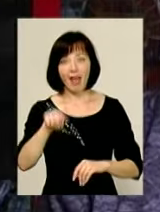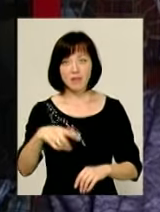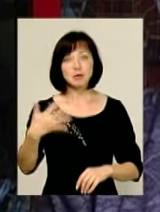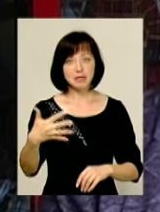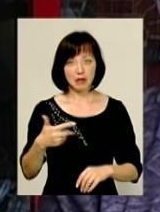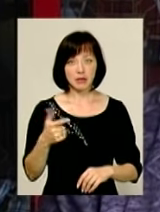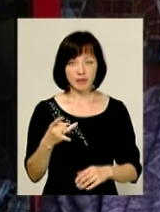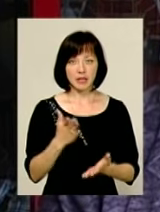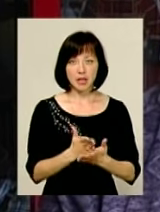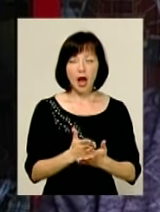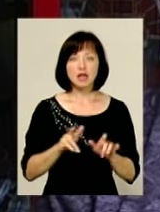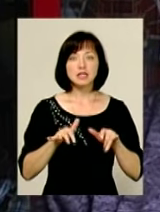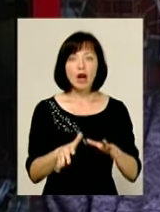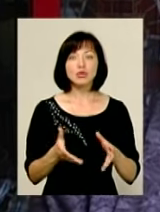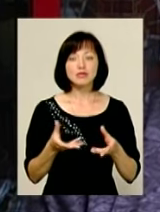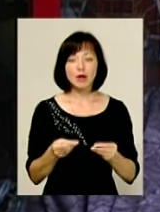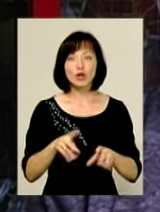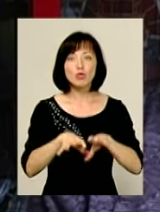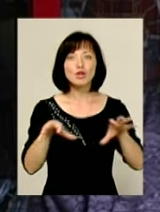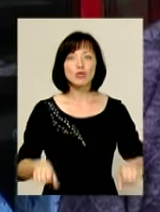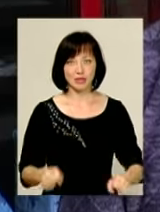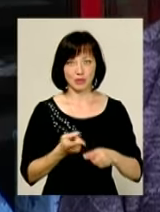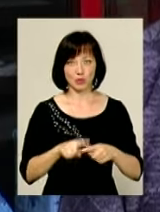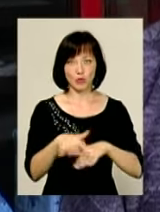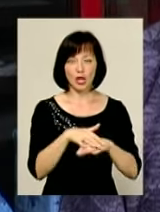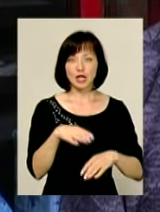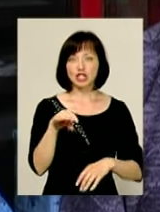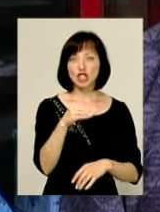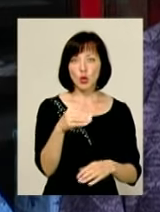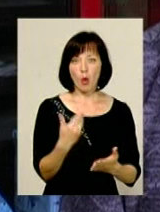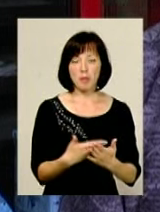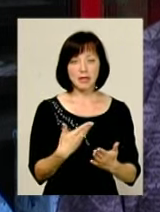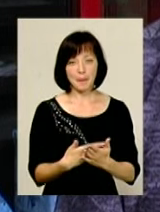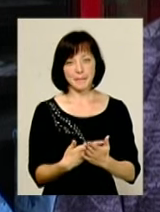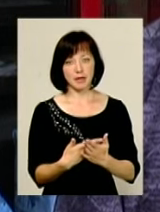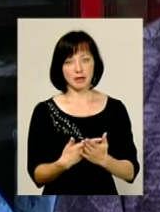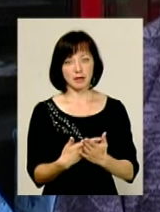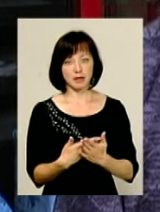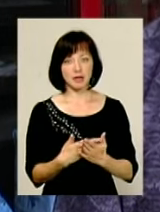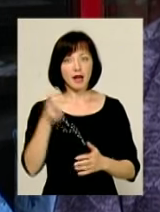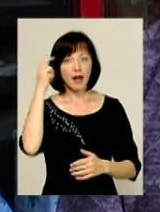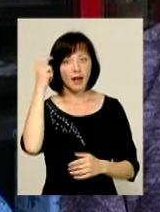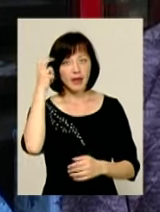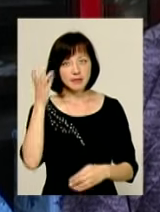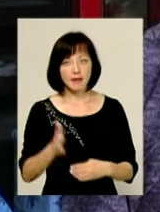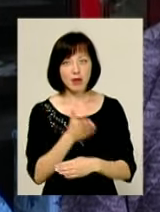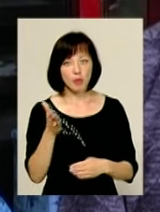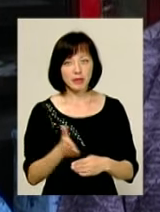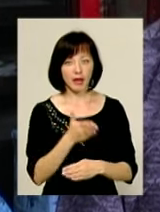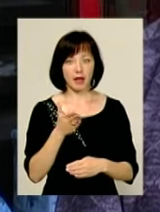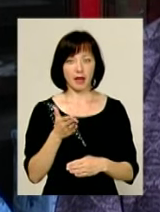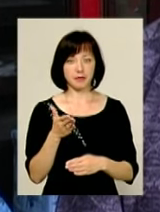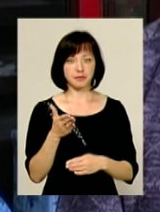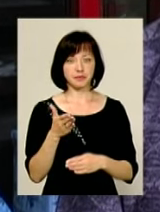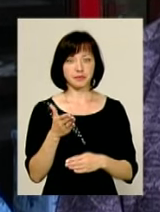50. Заходи вживалися до монополістів на цьому ринку. Житомир, наприклад, київські виробники,